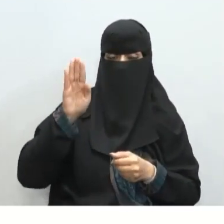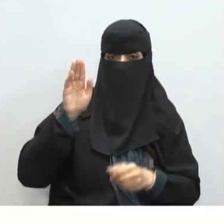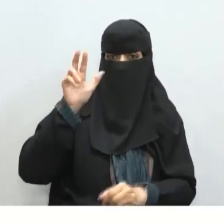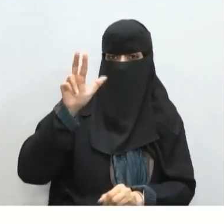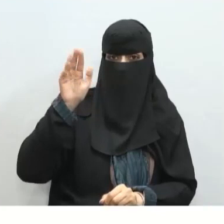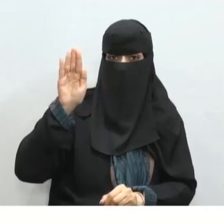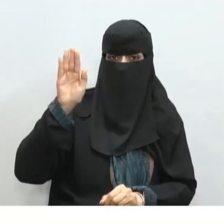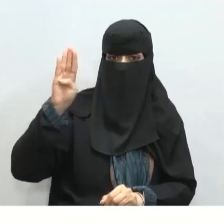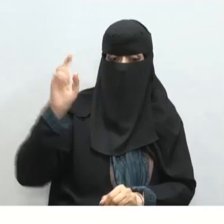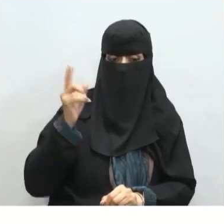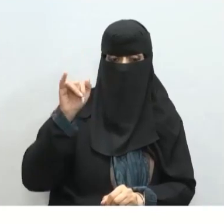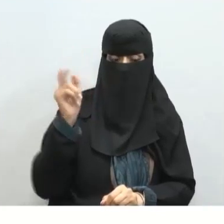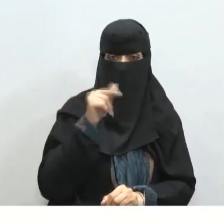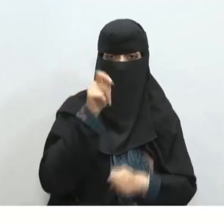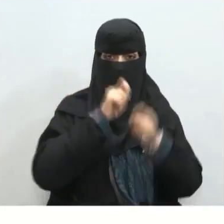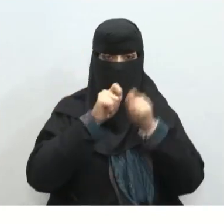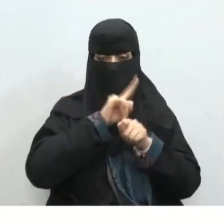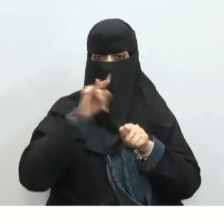عمليه لا